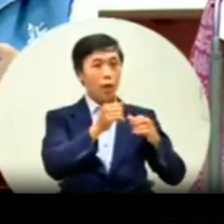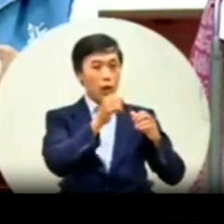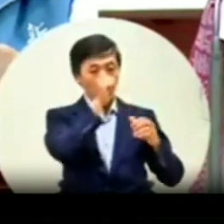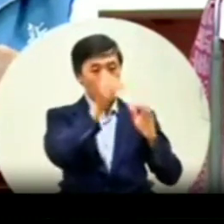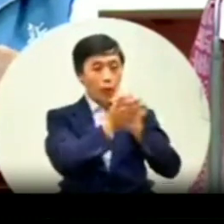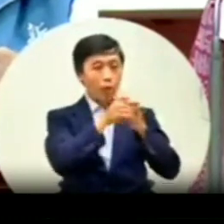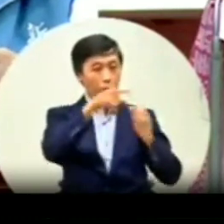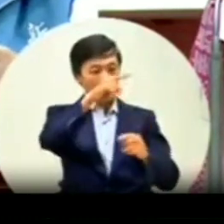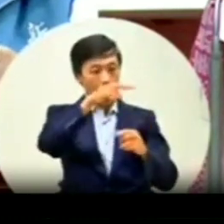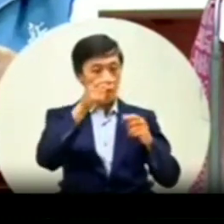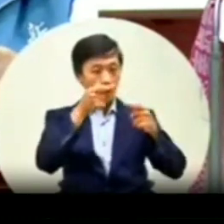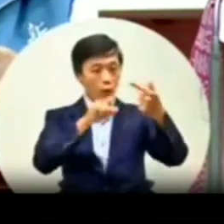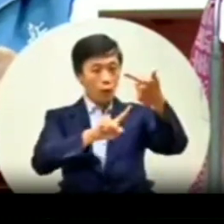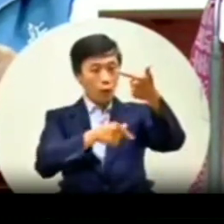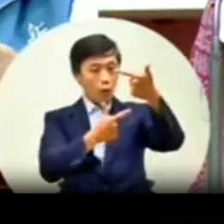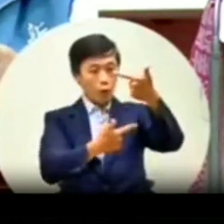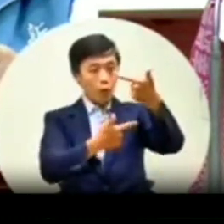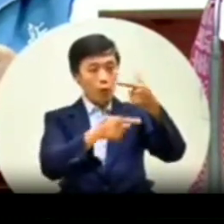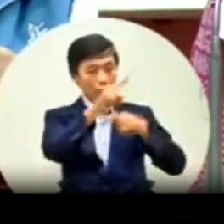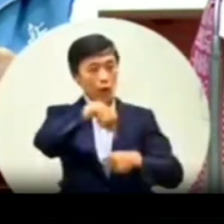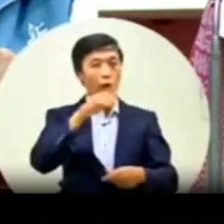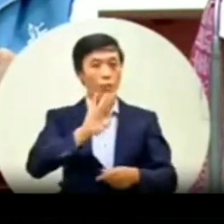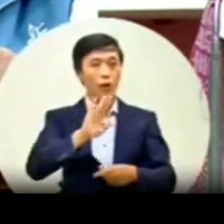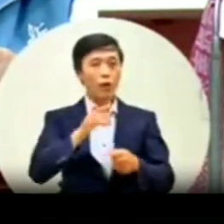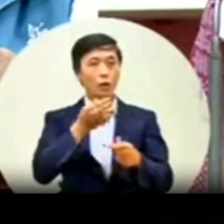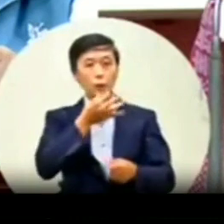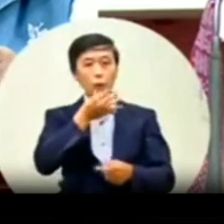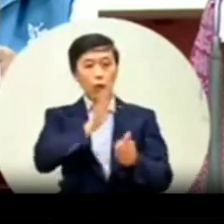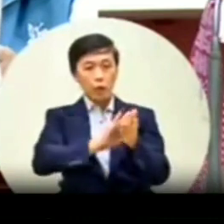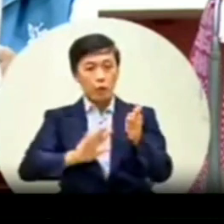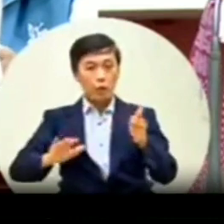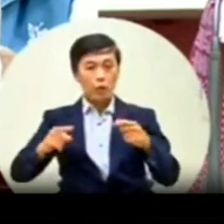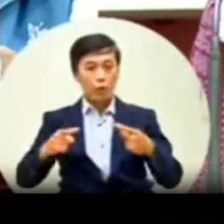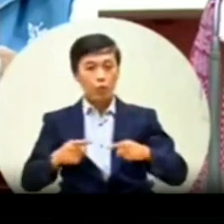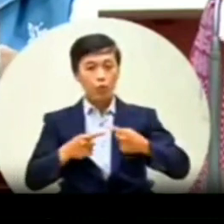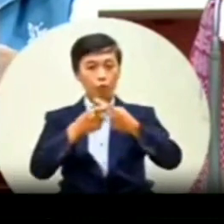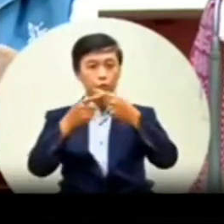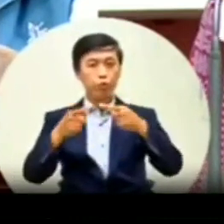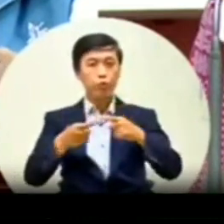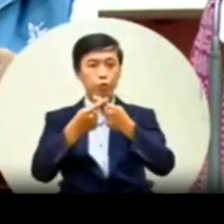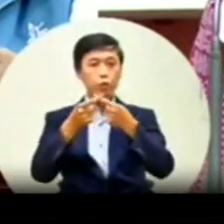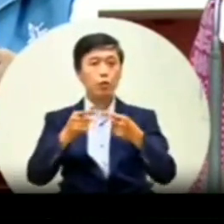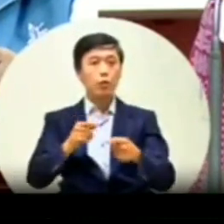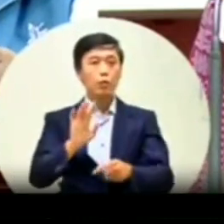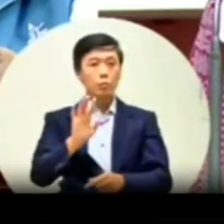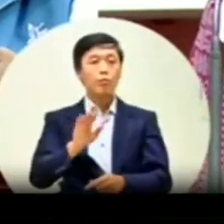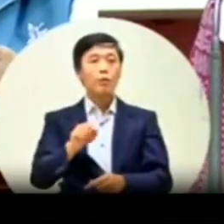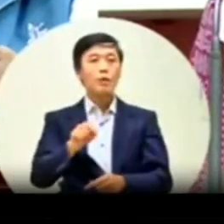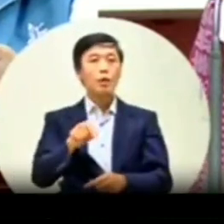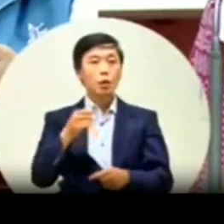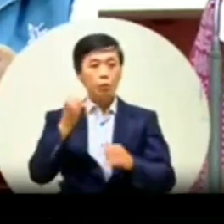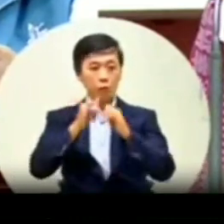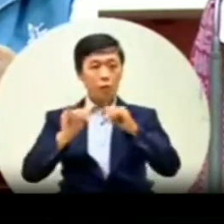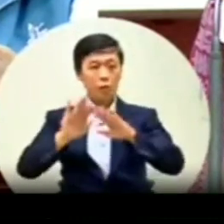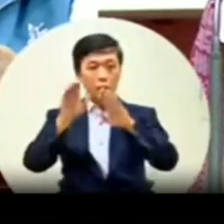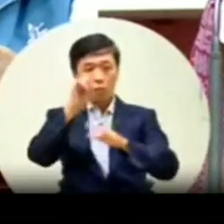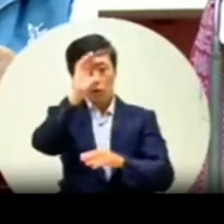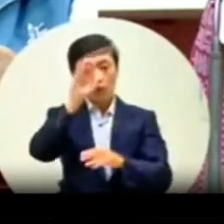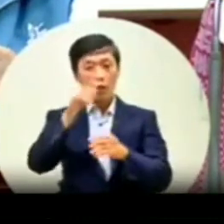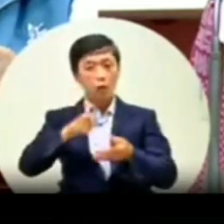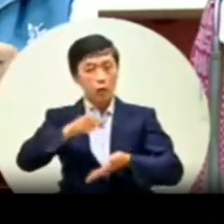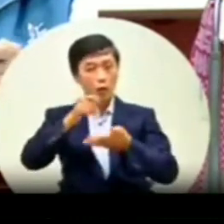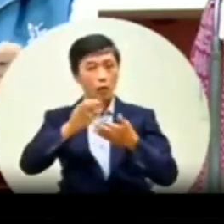造成一些不必要的冲突或者言语上的刺激。那民进党的议员，有人如果提出来，所